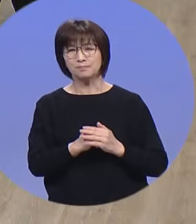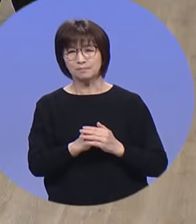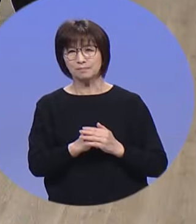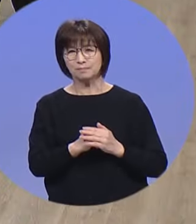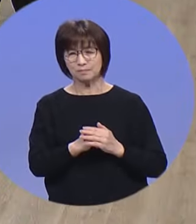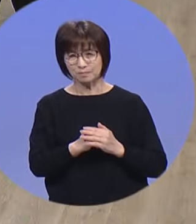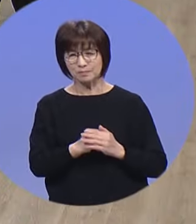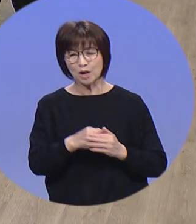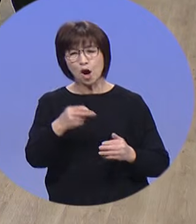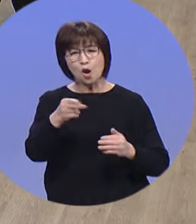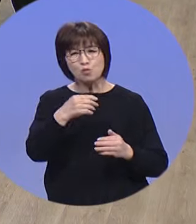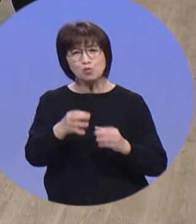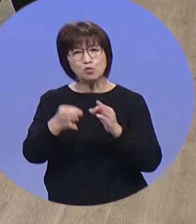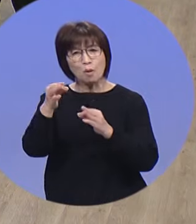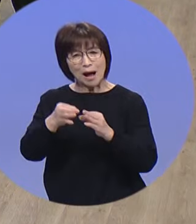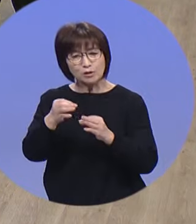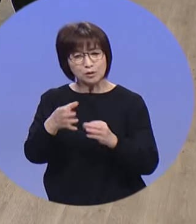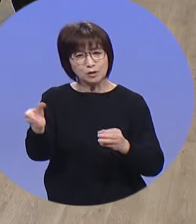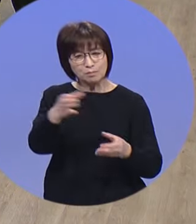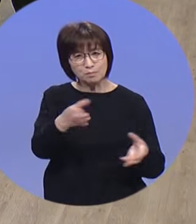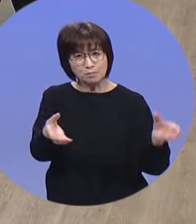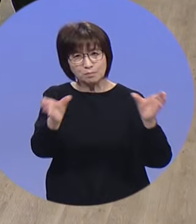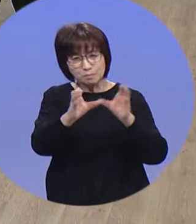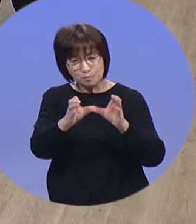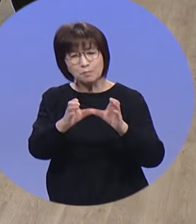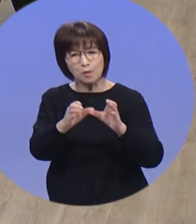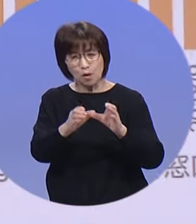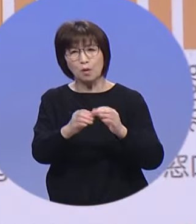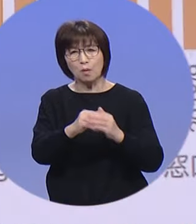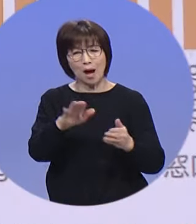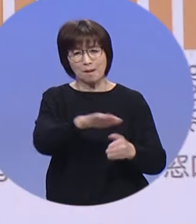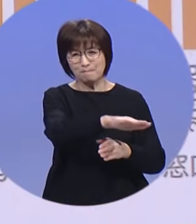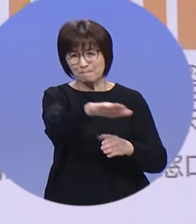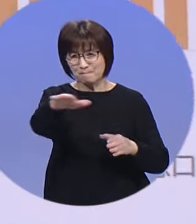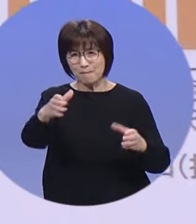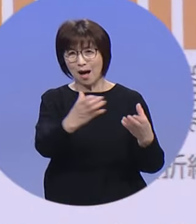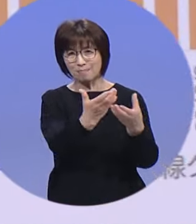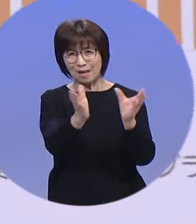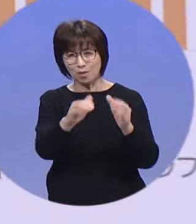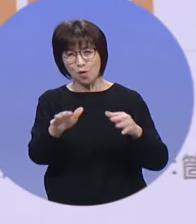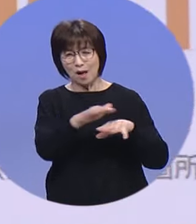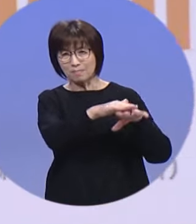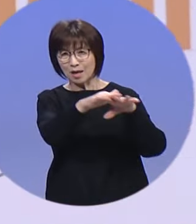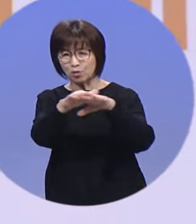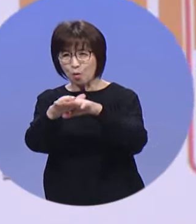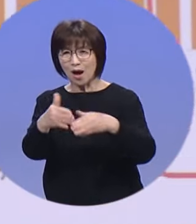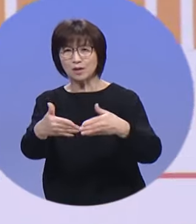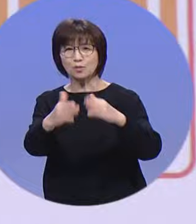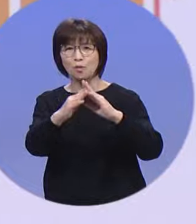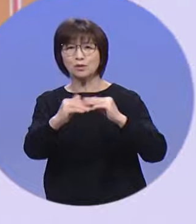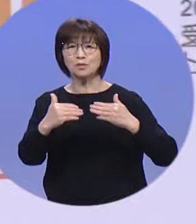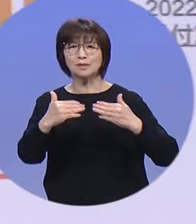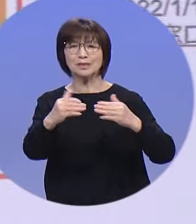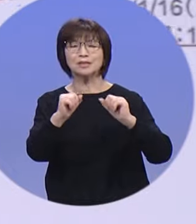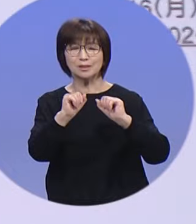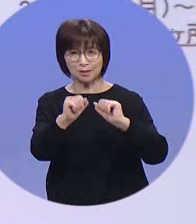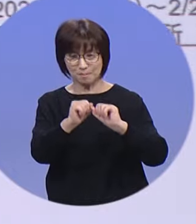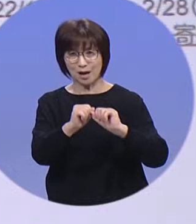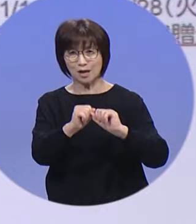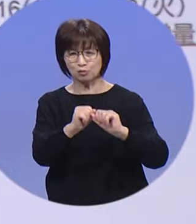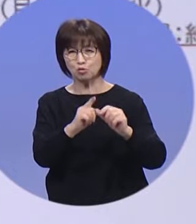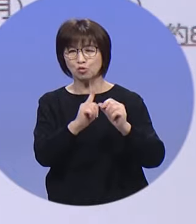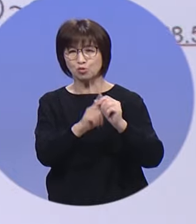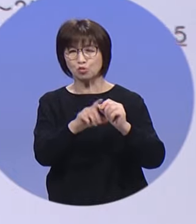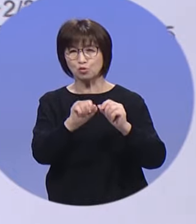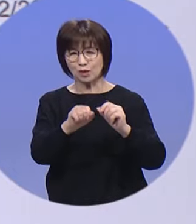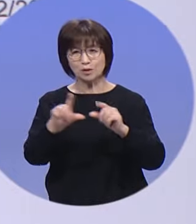フードバンクの活動を推進するため、団体間のネットワーク構築を支援します。また中核地